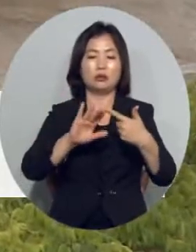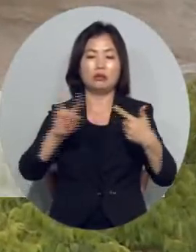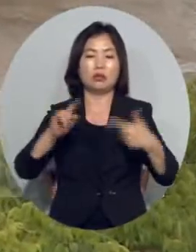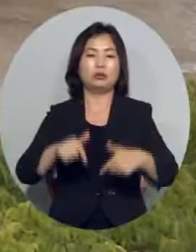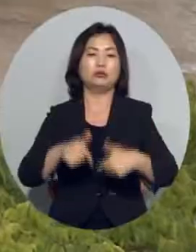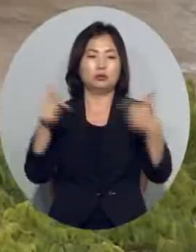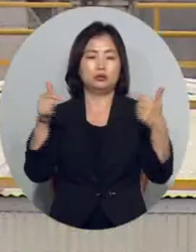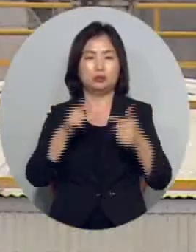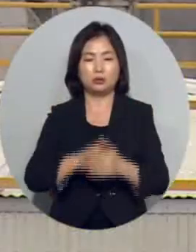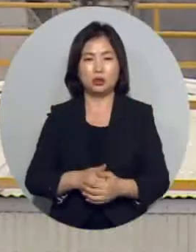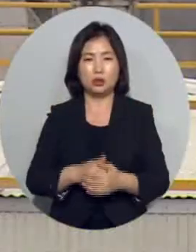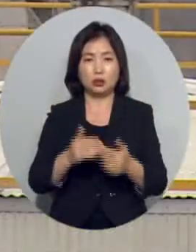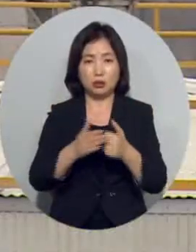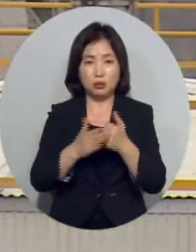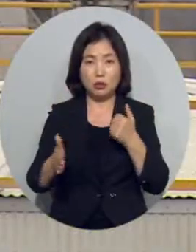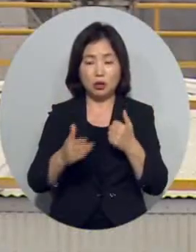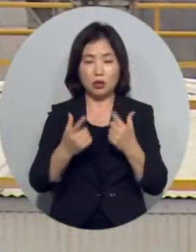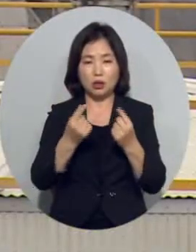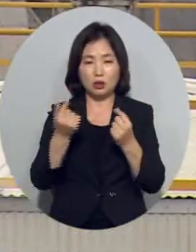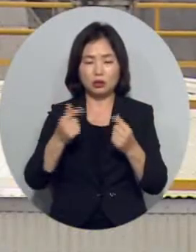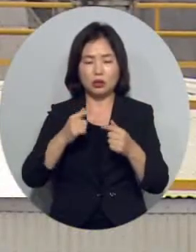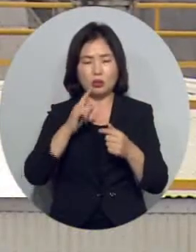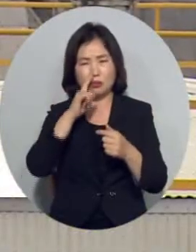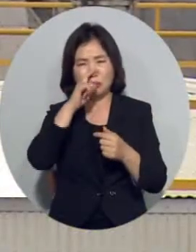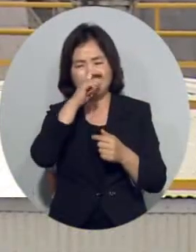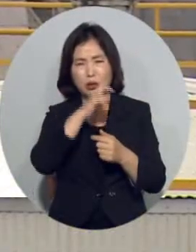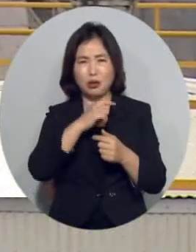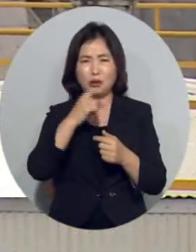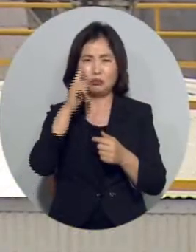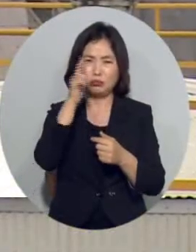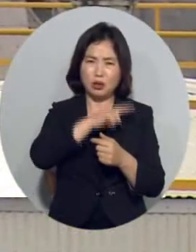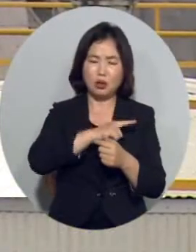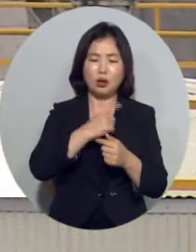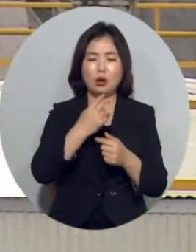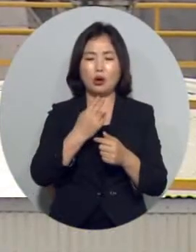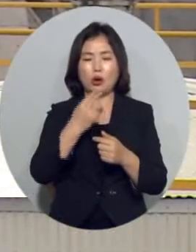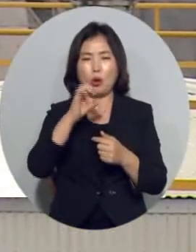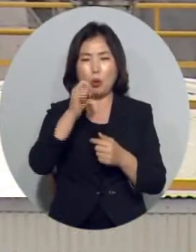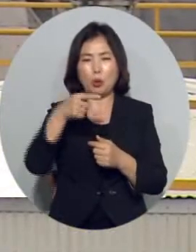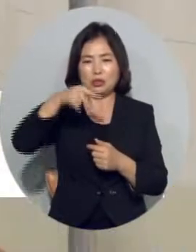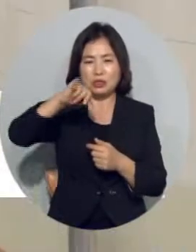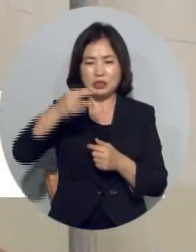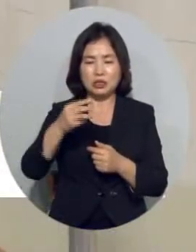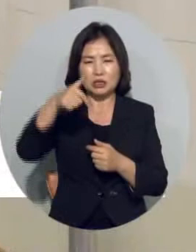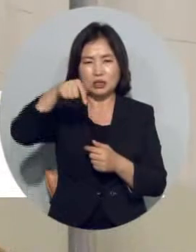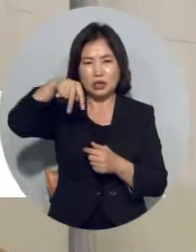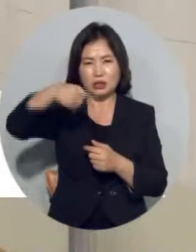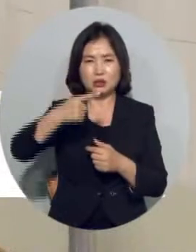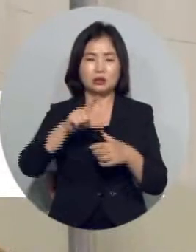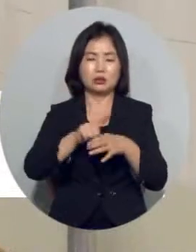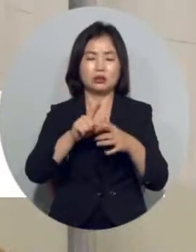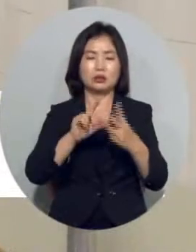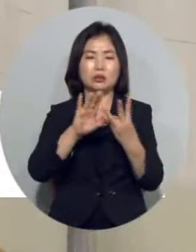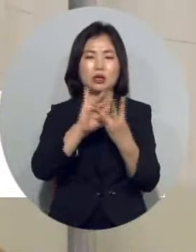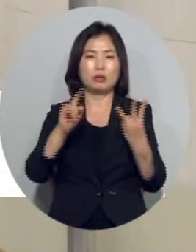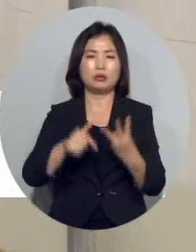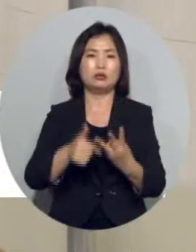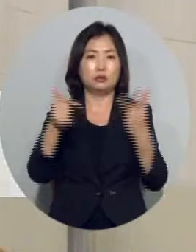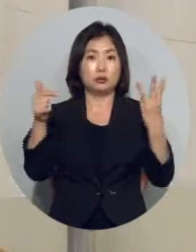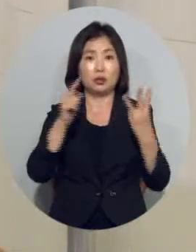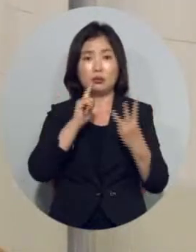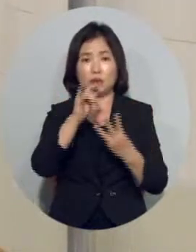점입니다 이 때문에 각종 유해 가스 는 물론 온실가스 배출량도 서너 배 정도 증가한다고